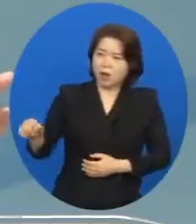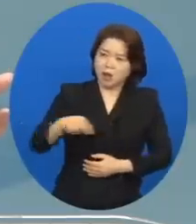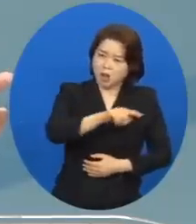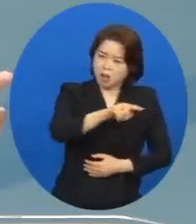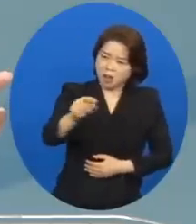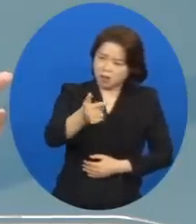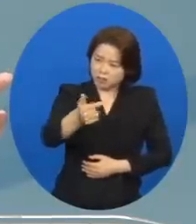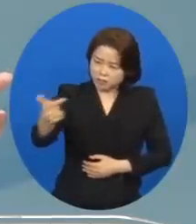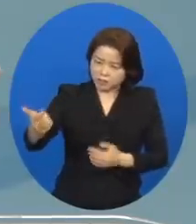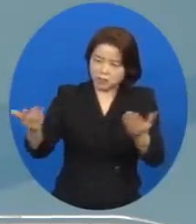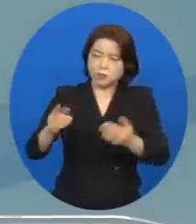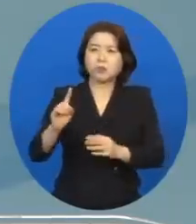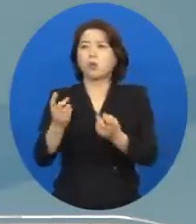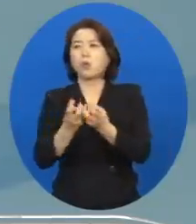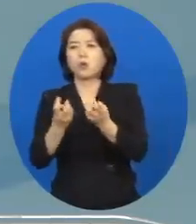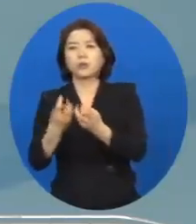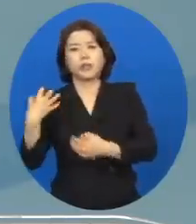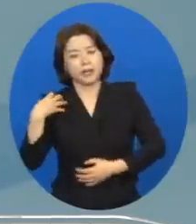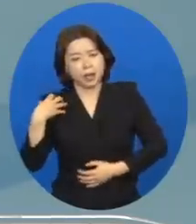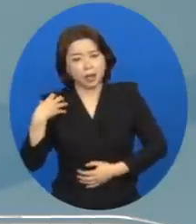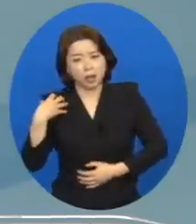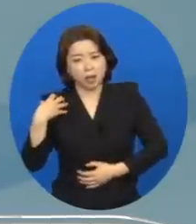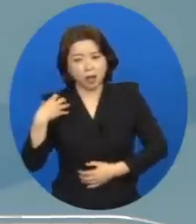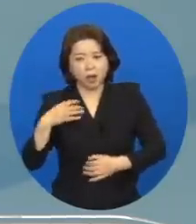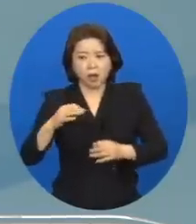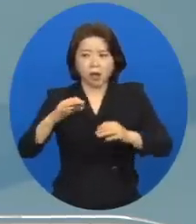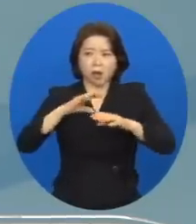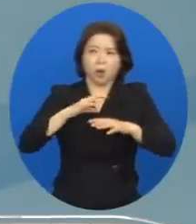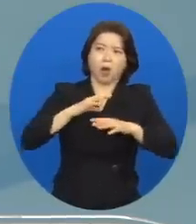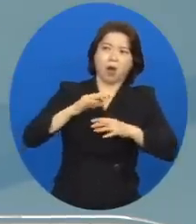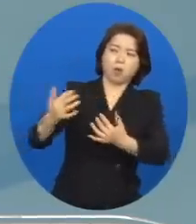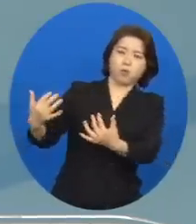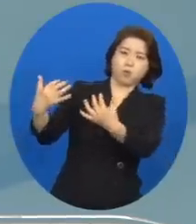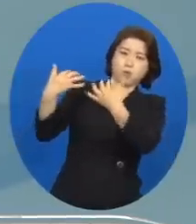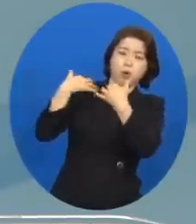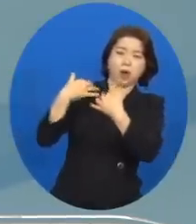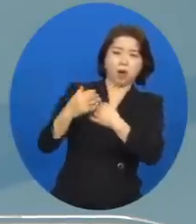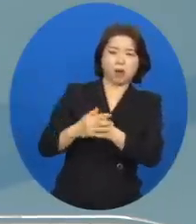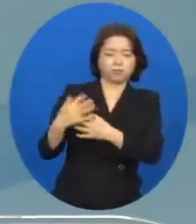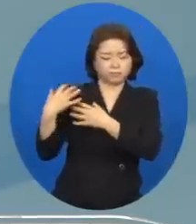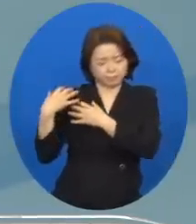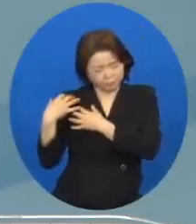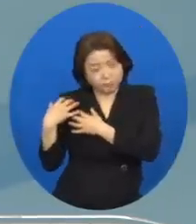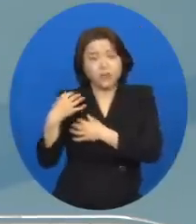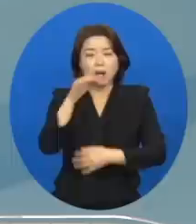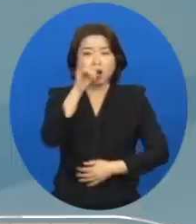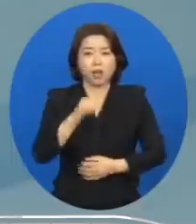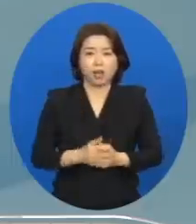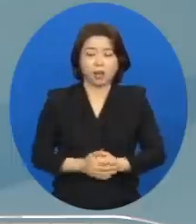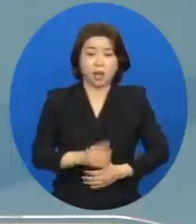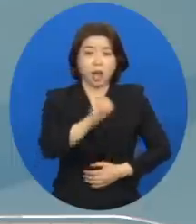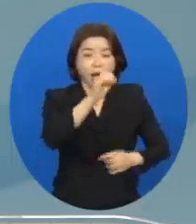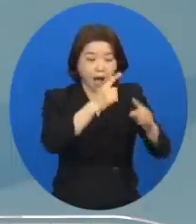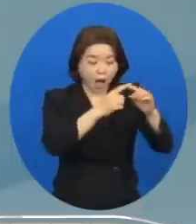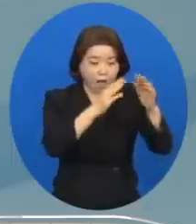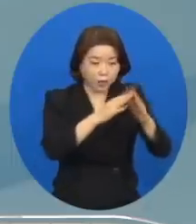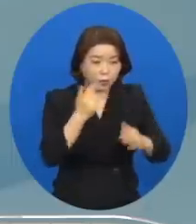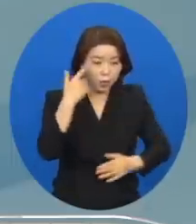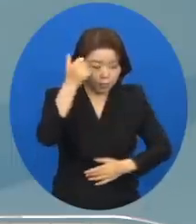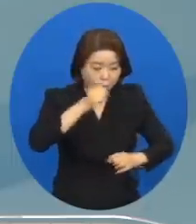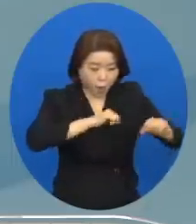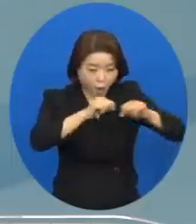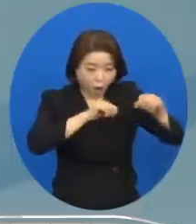있을까? 두려움이 이렇게 확 몰려오더라. 교회 한 교회를 목회하는 것도